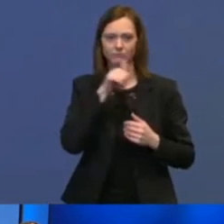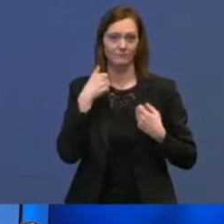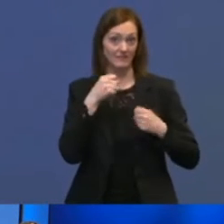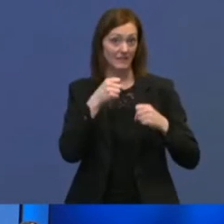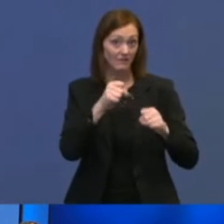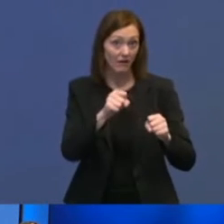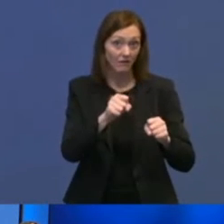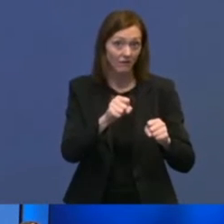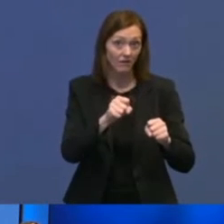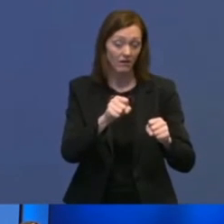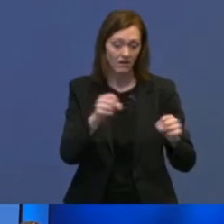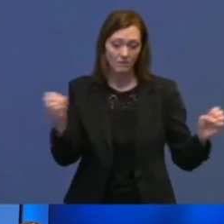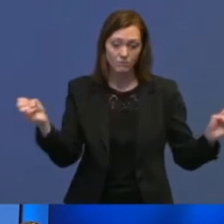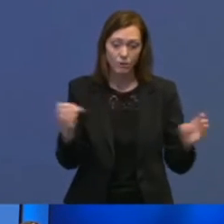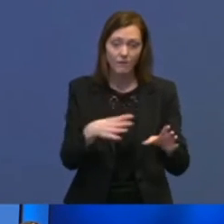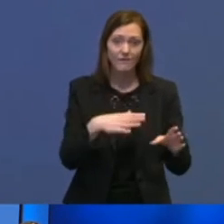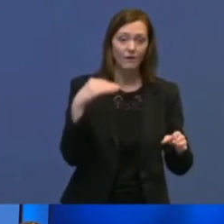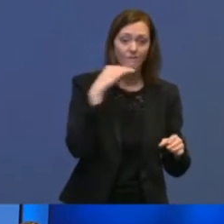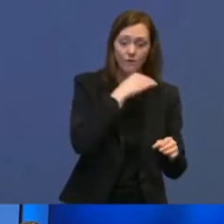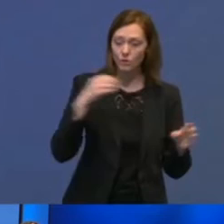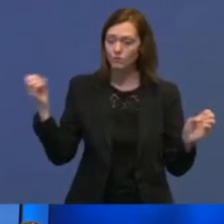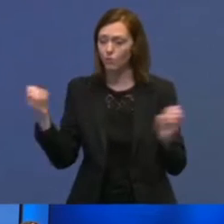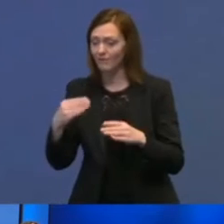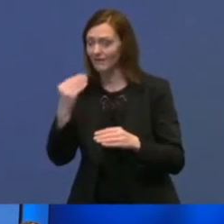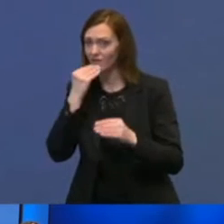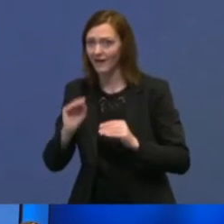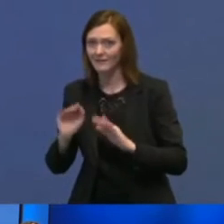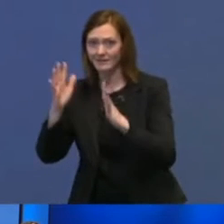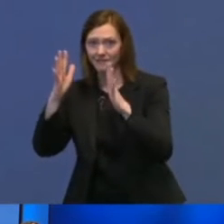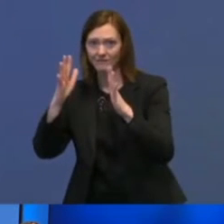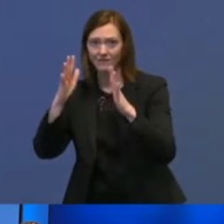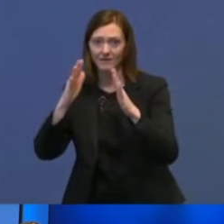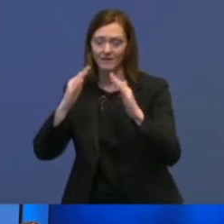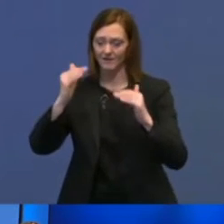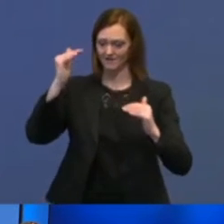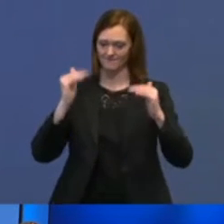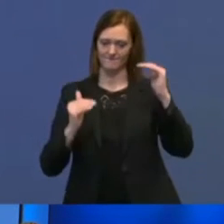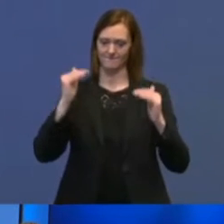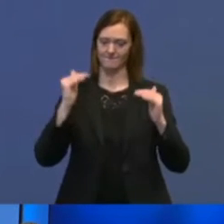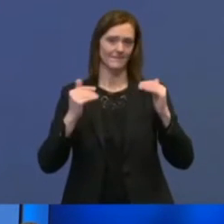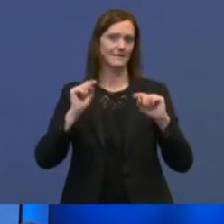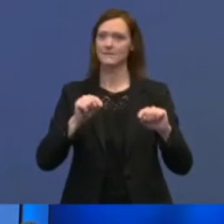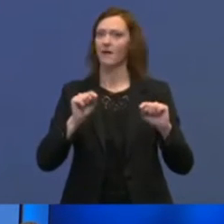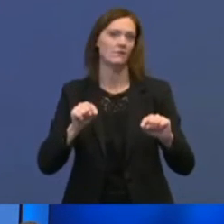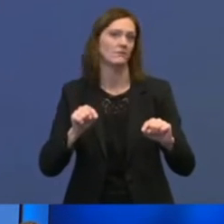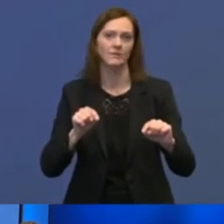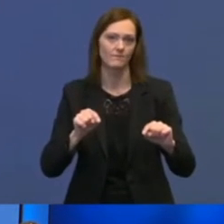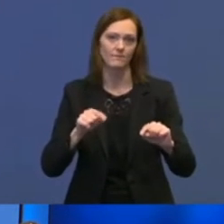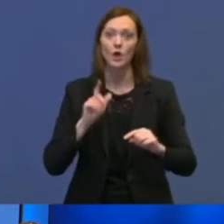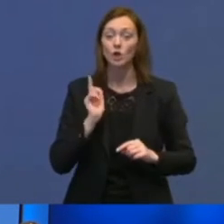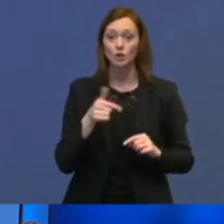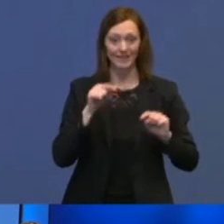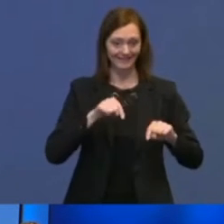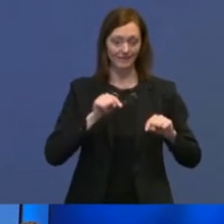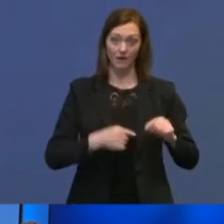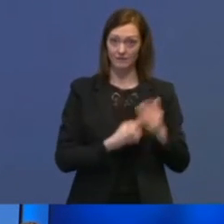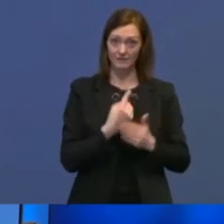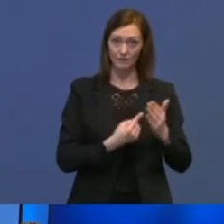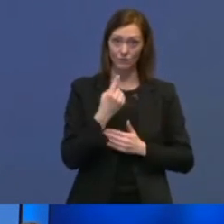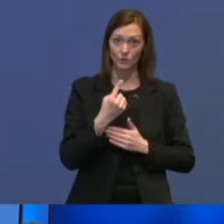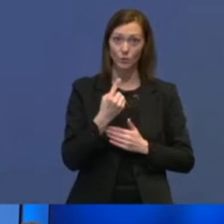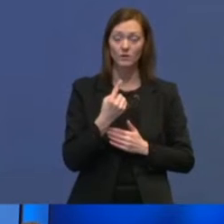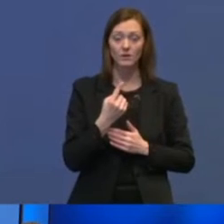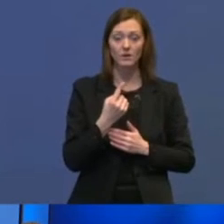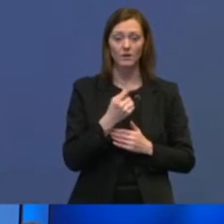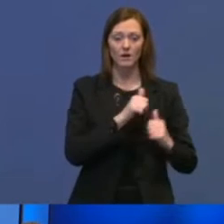ees saamayna yaddadka yaga naqasigu aane haa boonayn maanta. Maadama maanta uyeri ya xai ulayzka saaran adeegida haafimaadka